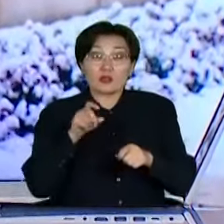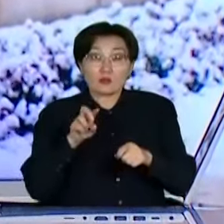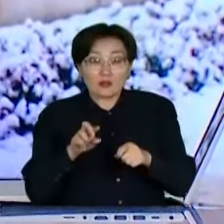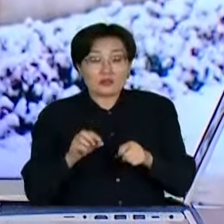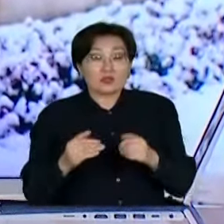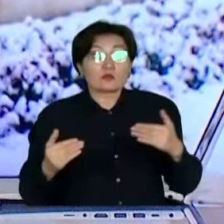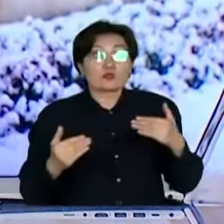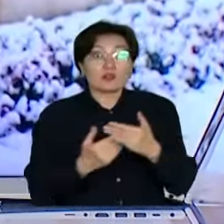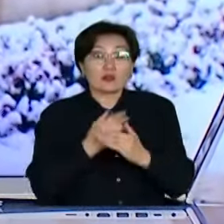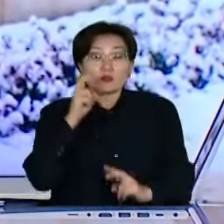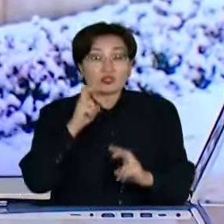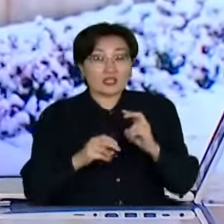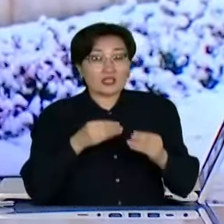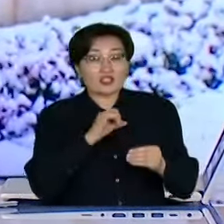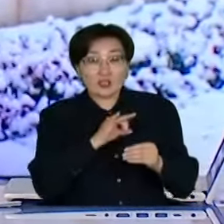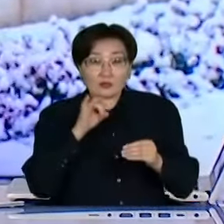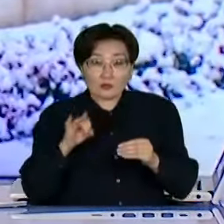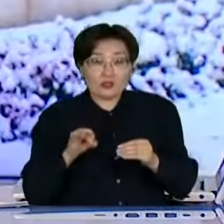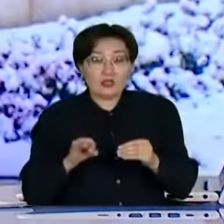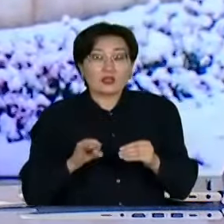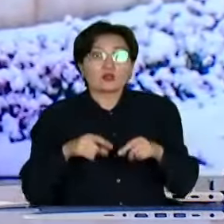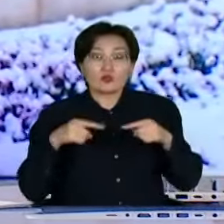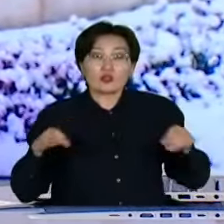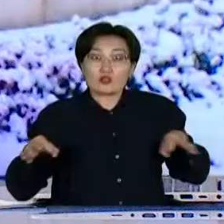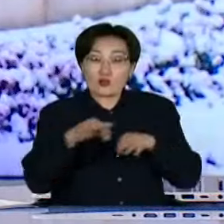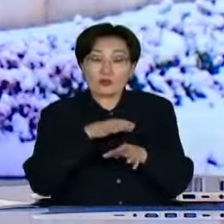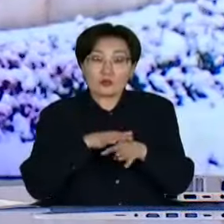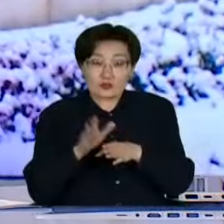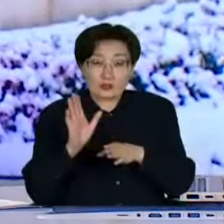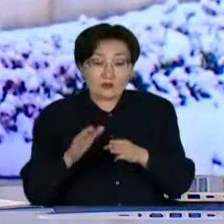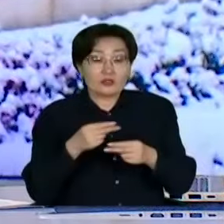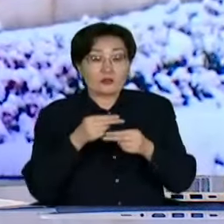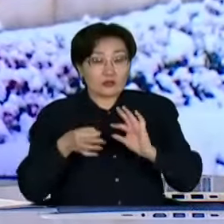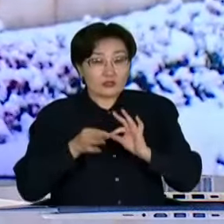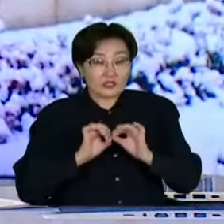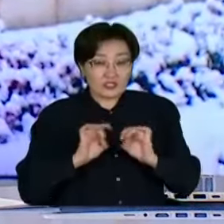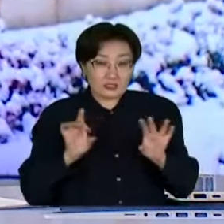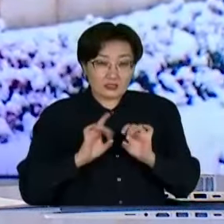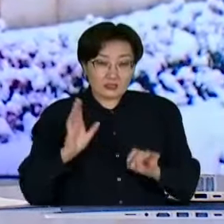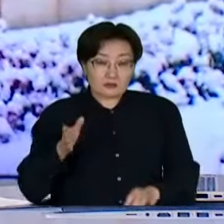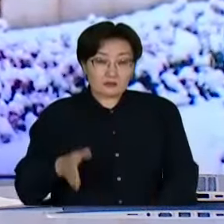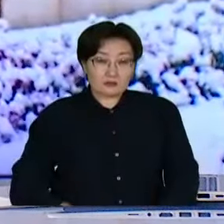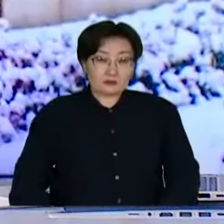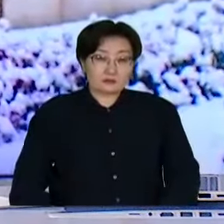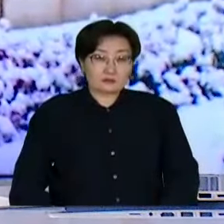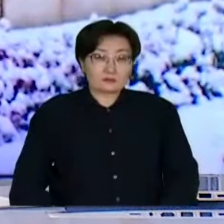креативті индустрия, жасанды интеллект, стартап жобалар жүзеге асады. Тақырыпты әріптесім Гүлмарал Изатқыз